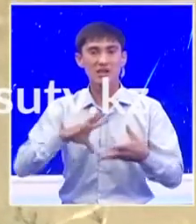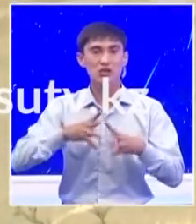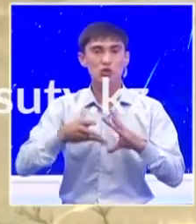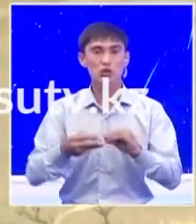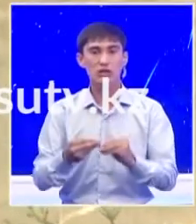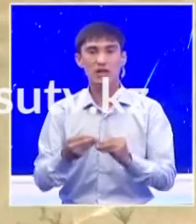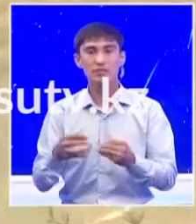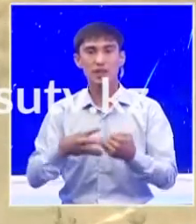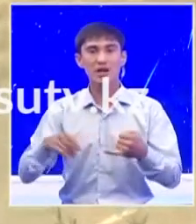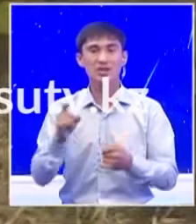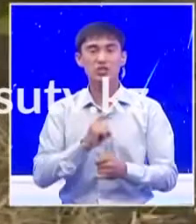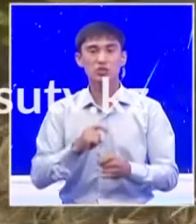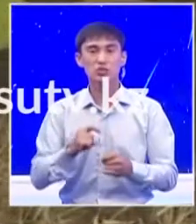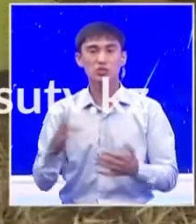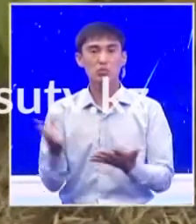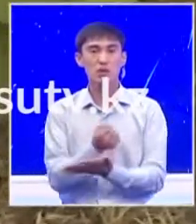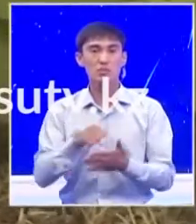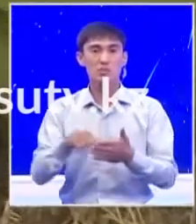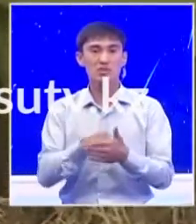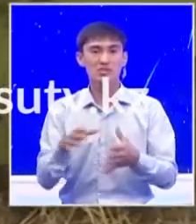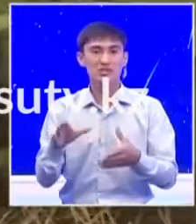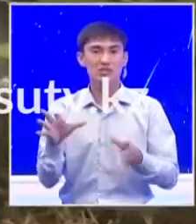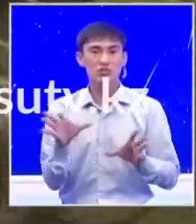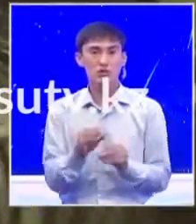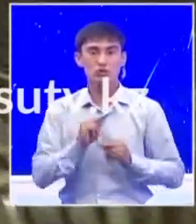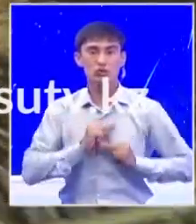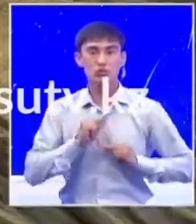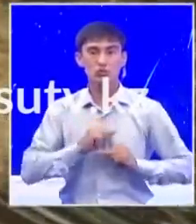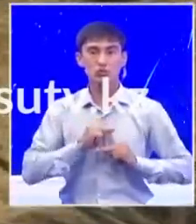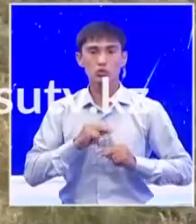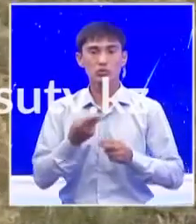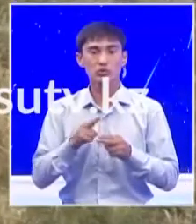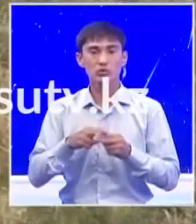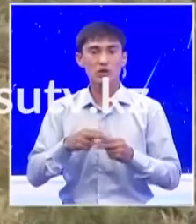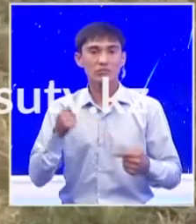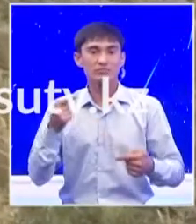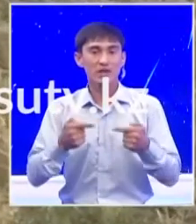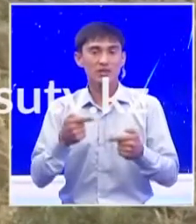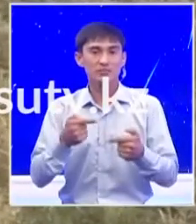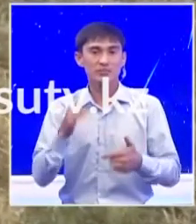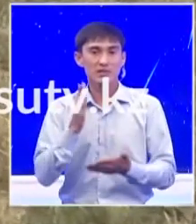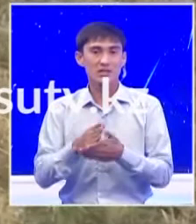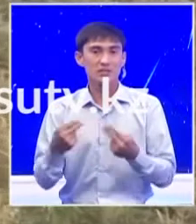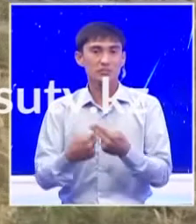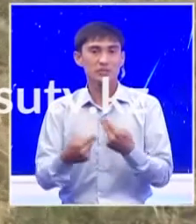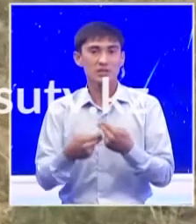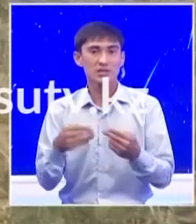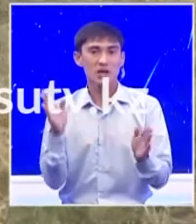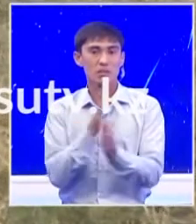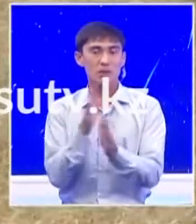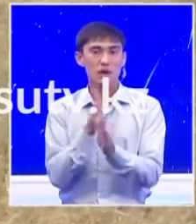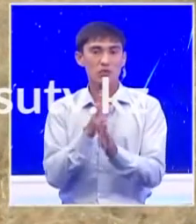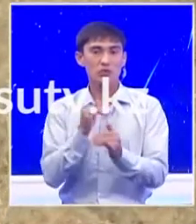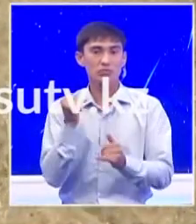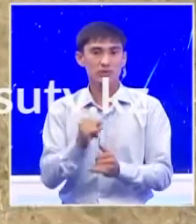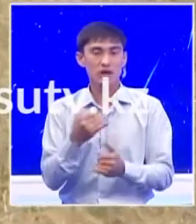результатов аграрии Жетісу смогли добиться благодаря слаженному труду. Вот только справиться с капризами погоды – лишь полдела. Теперь полевым